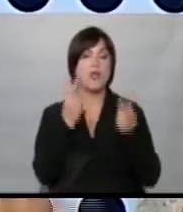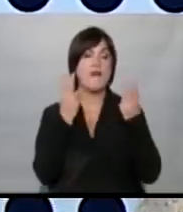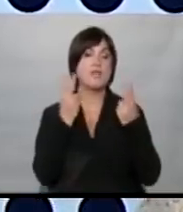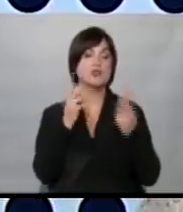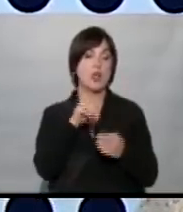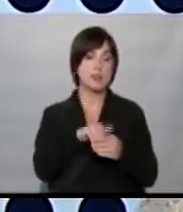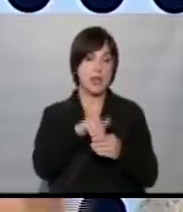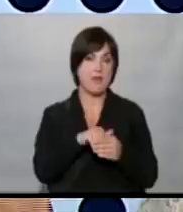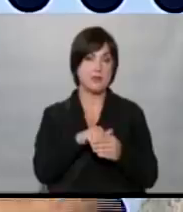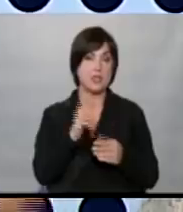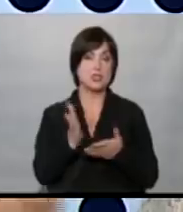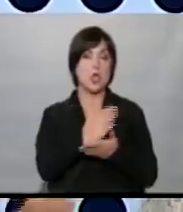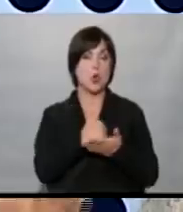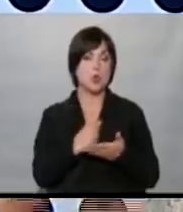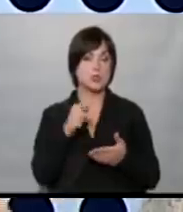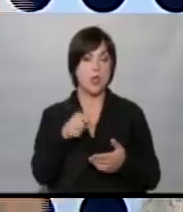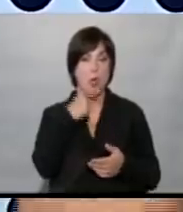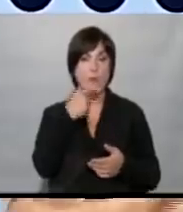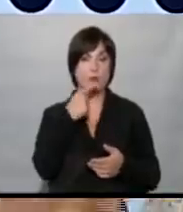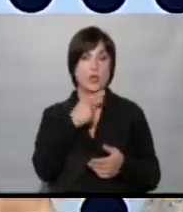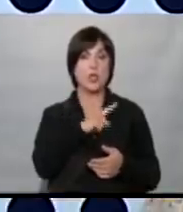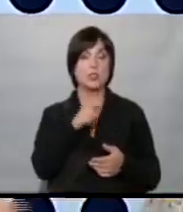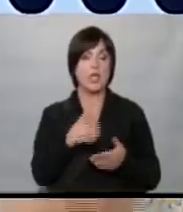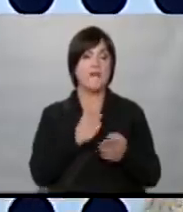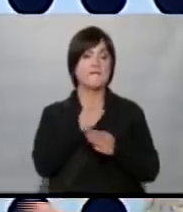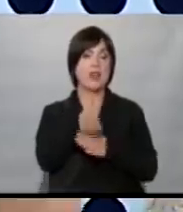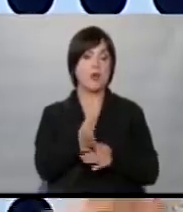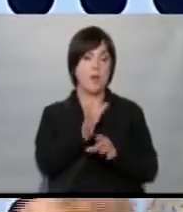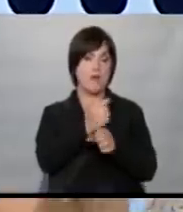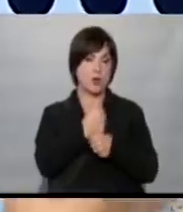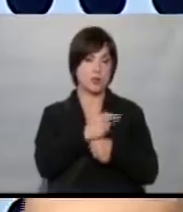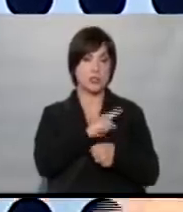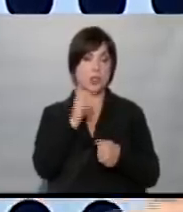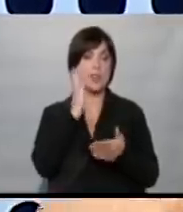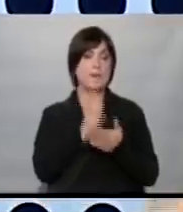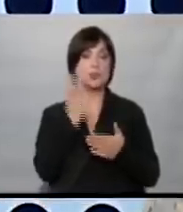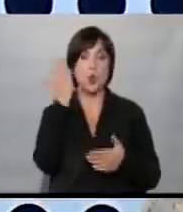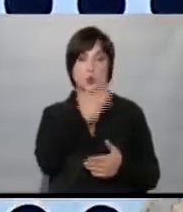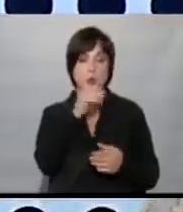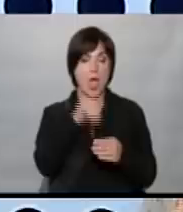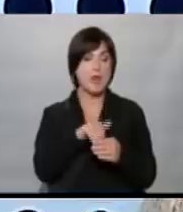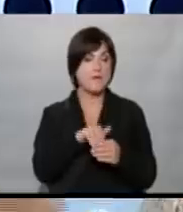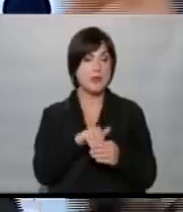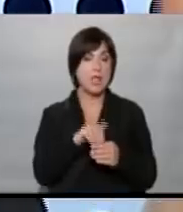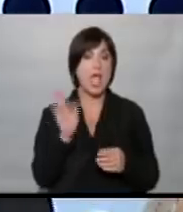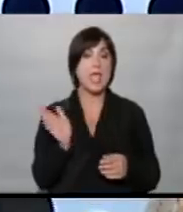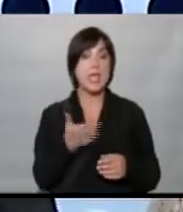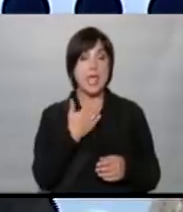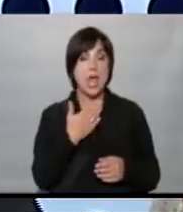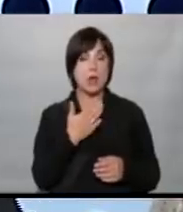важност на референдумов и се користи таква реторика дека допрва ние влегуваме во криза затоа што не беше успешен референдумот, иако